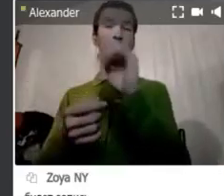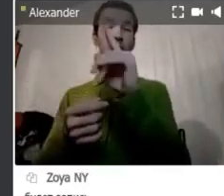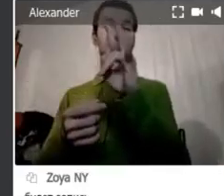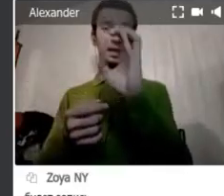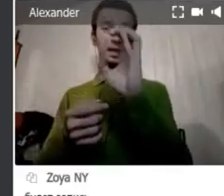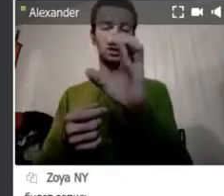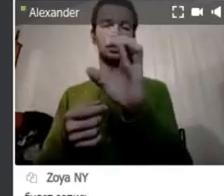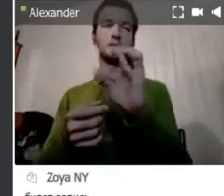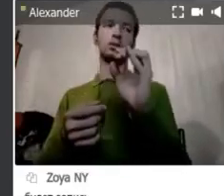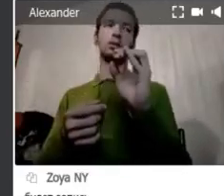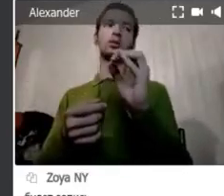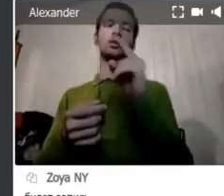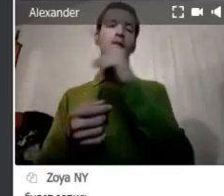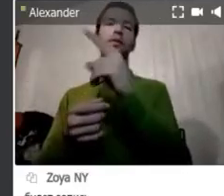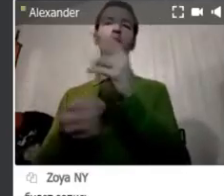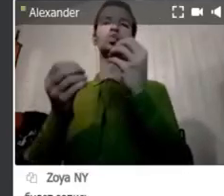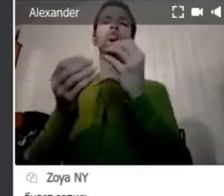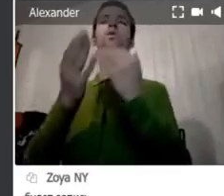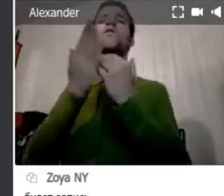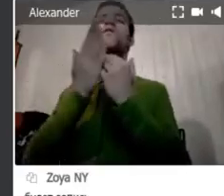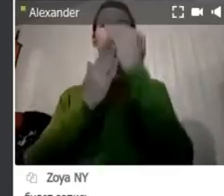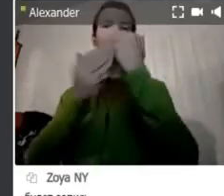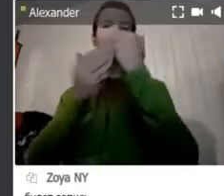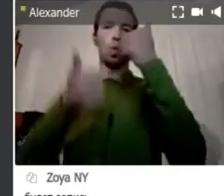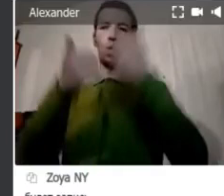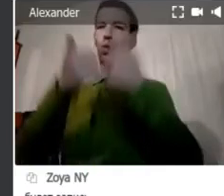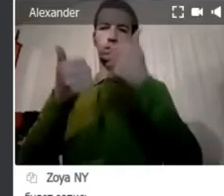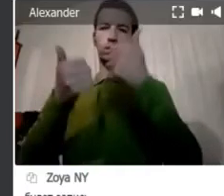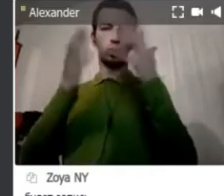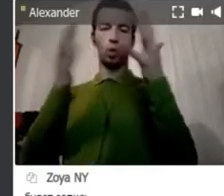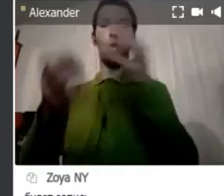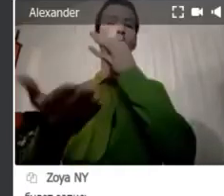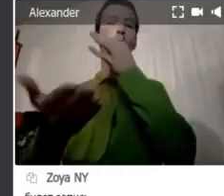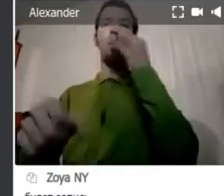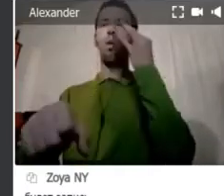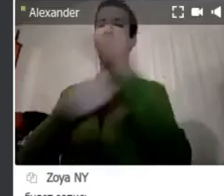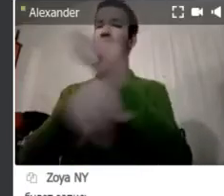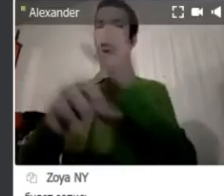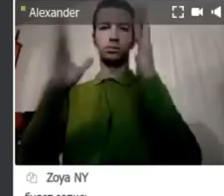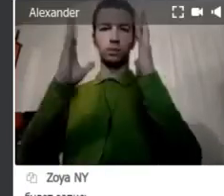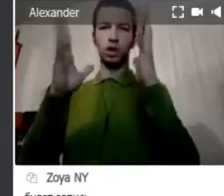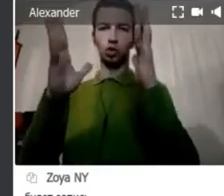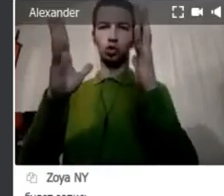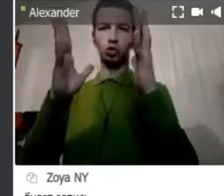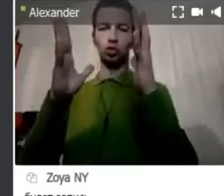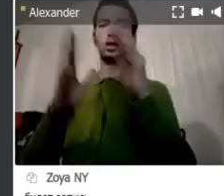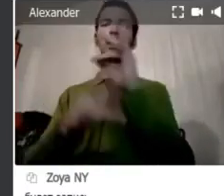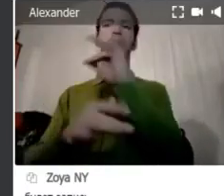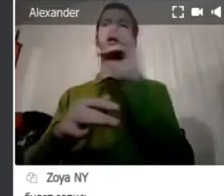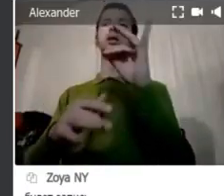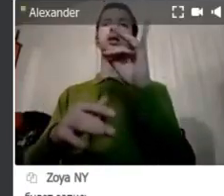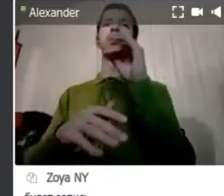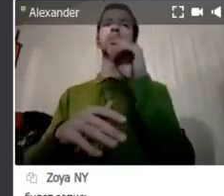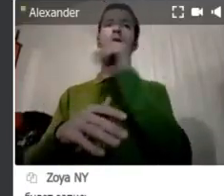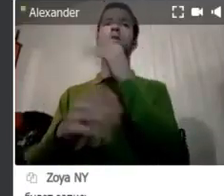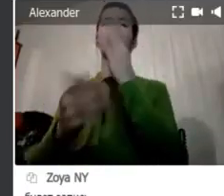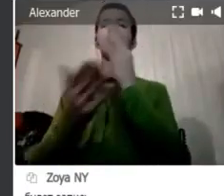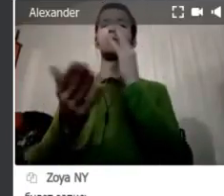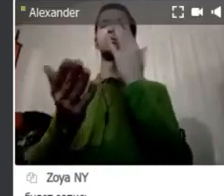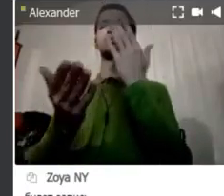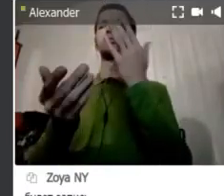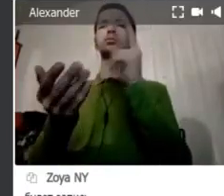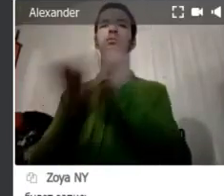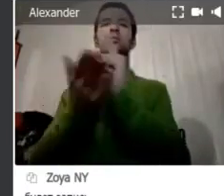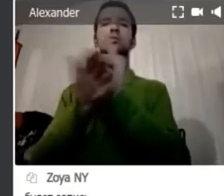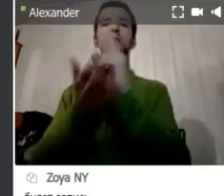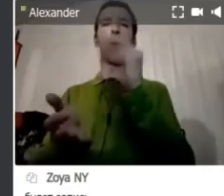Там возникает очень большая головная боль, но зарабатывать там действительно можно много. Рано или поздно